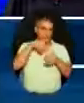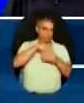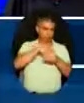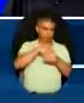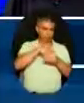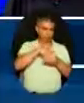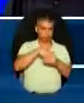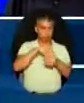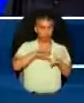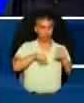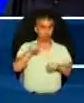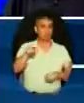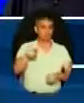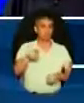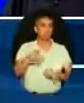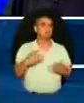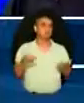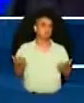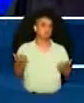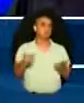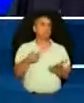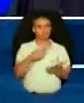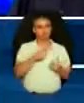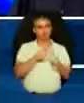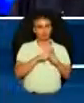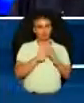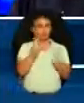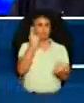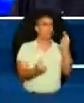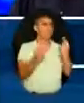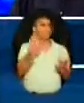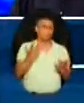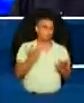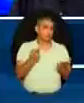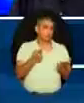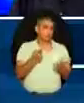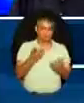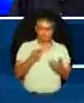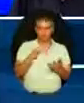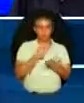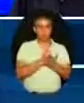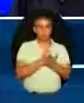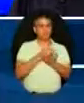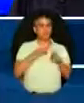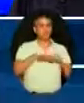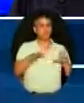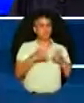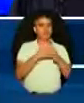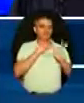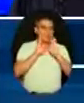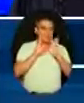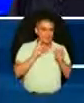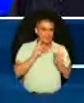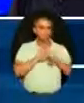מתוך השטחים. אז לכן הספורדיות, שגם מקבלת דרך אגב משנה תוקף דרך רשתות חברתיות